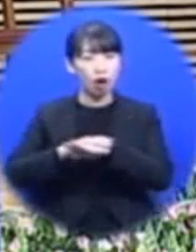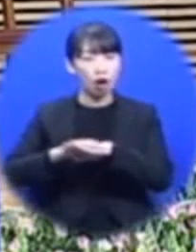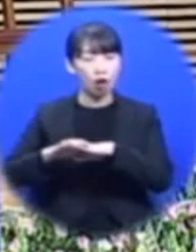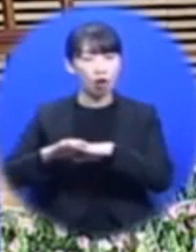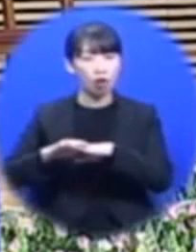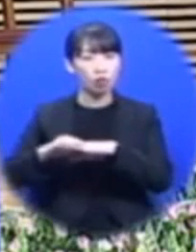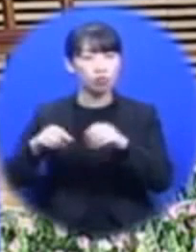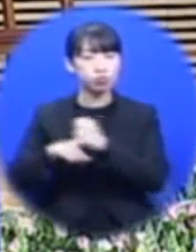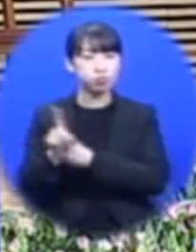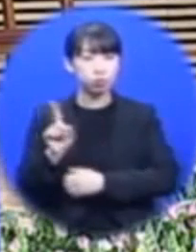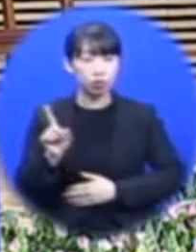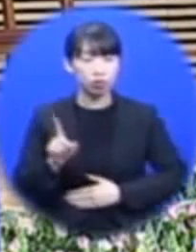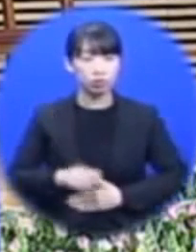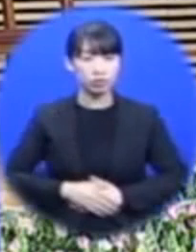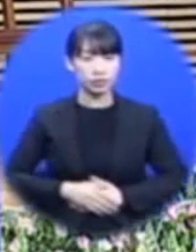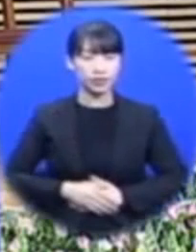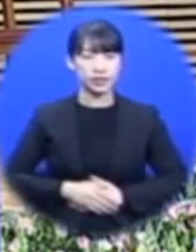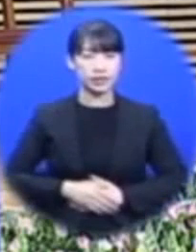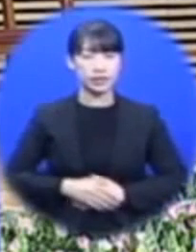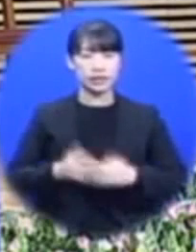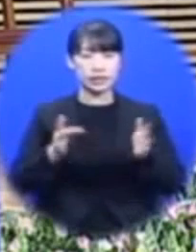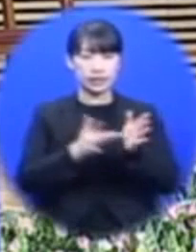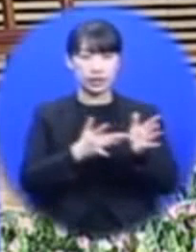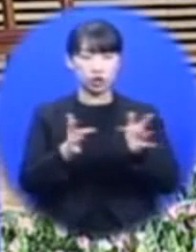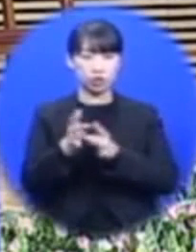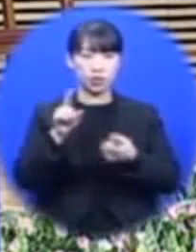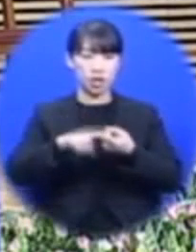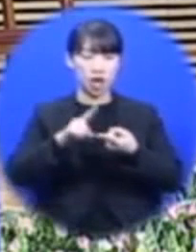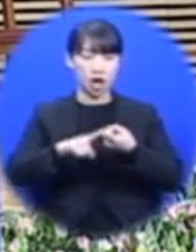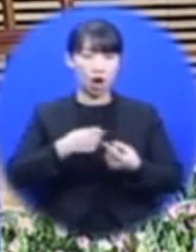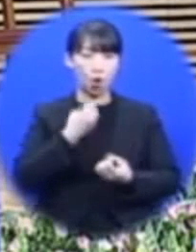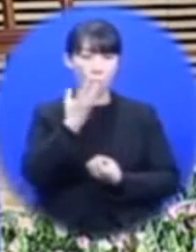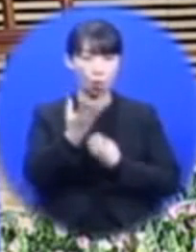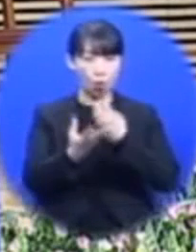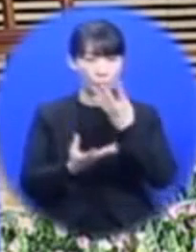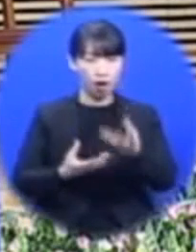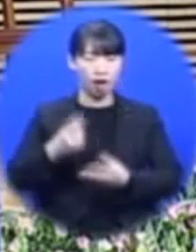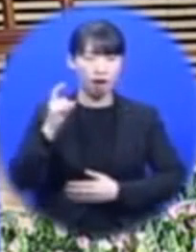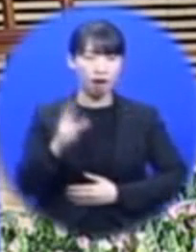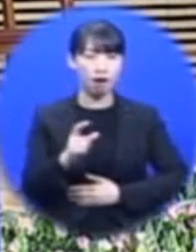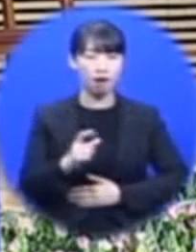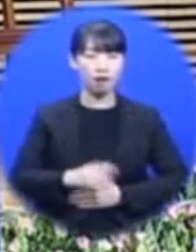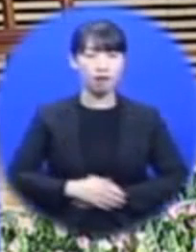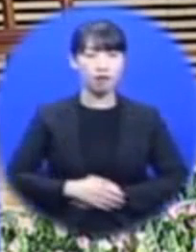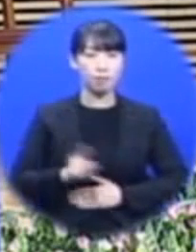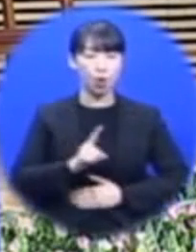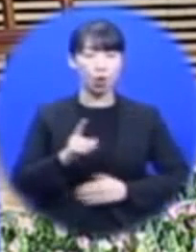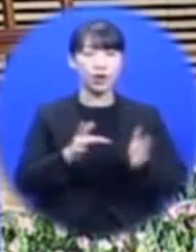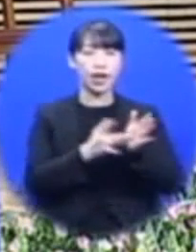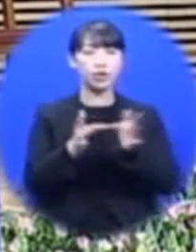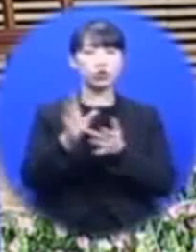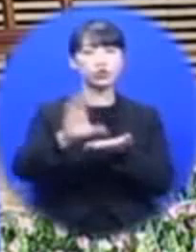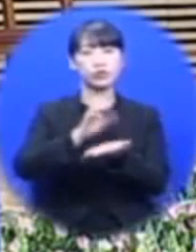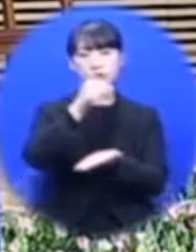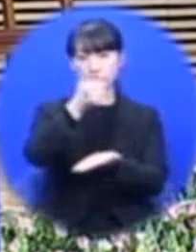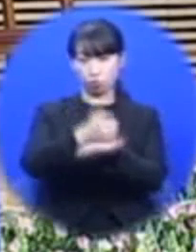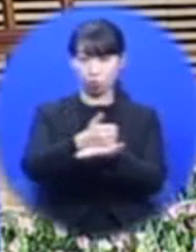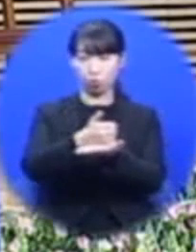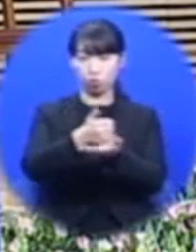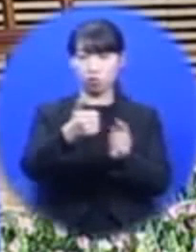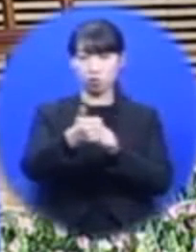것인가 예수님에 대한 고백이 분명한 겁니다 예수 그리스도이 고백이 분명한